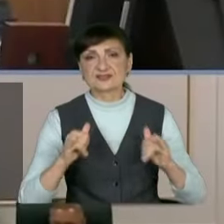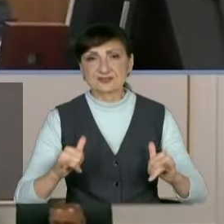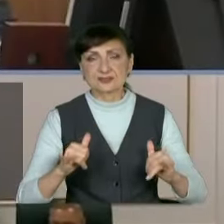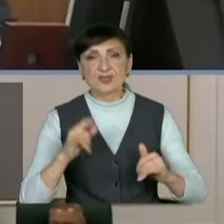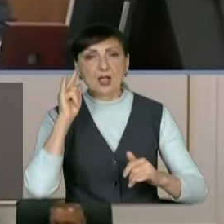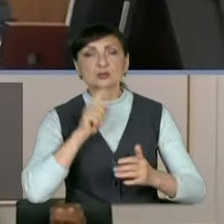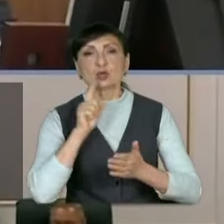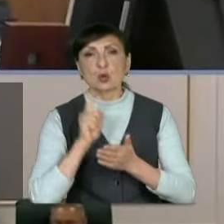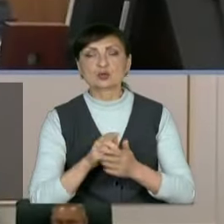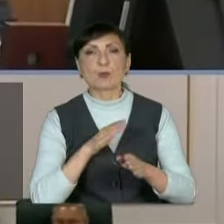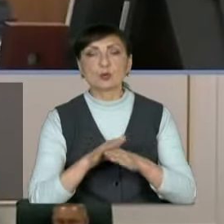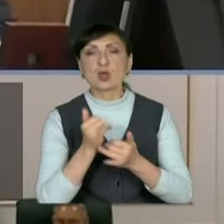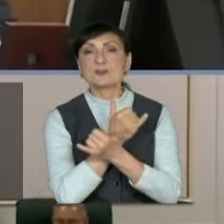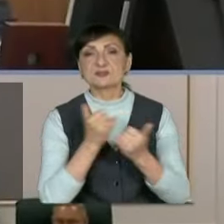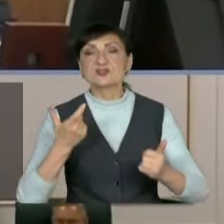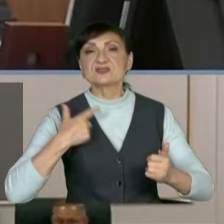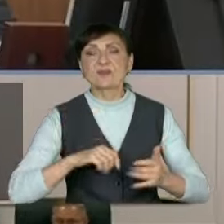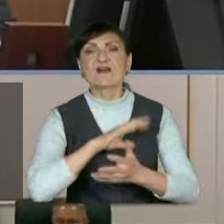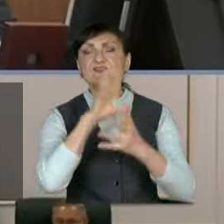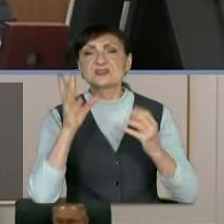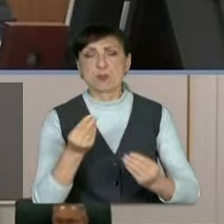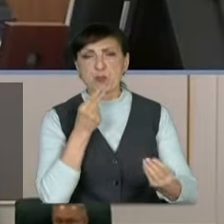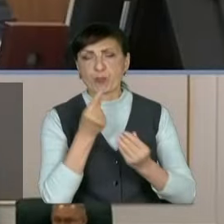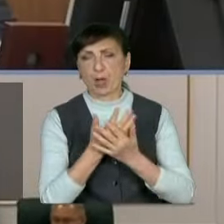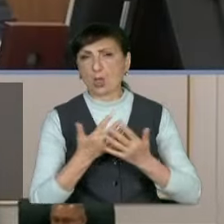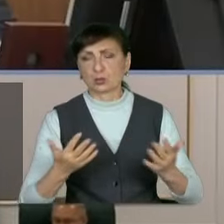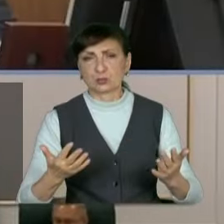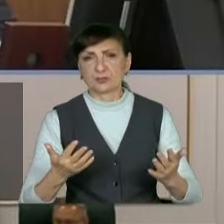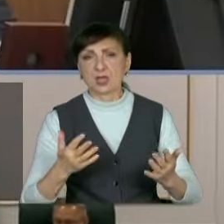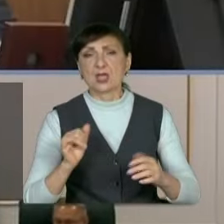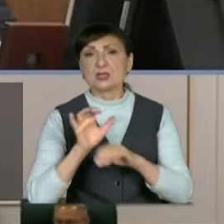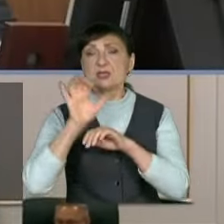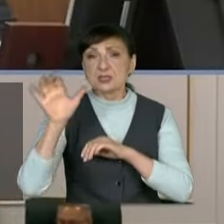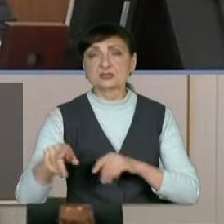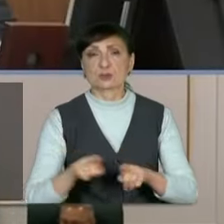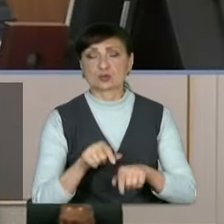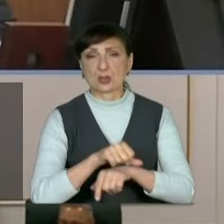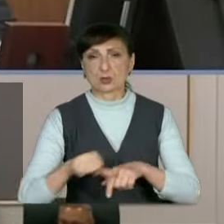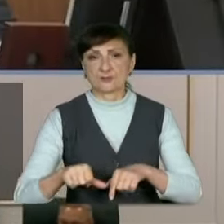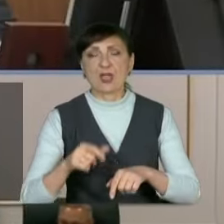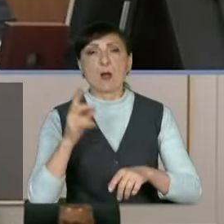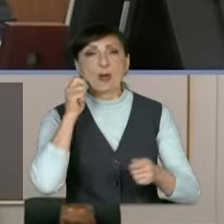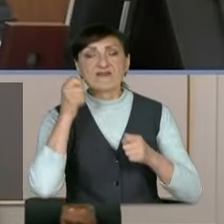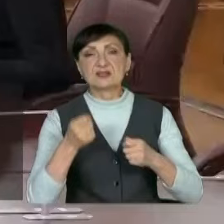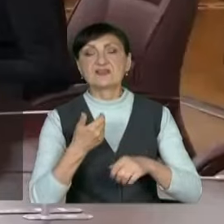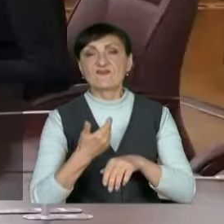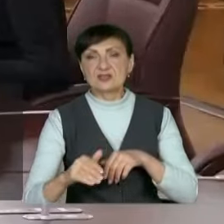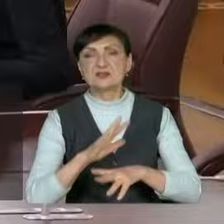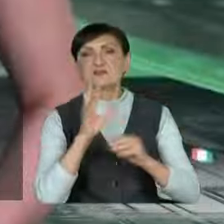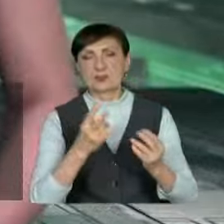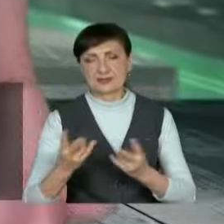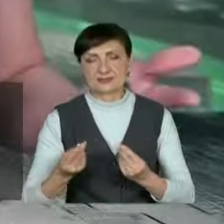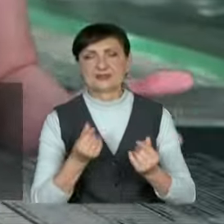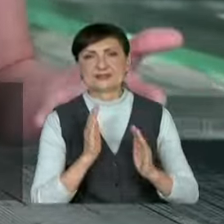Казахстан должен полностью обеспечивать себя всеми основными продуктами питания и экспортировать их. Правительство выделит для этого все необходимые